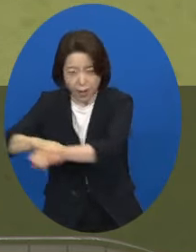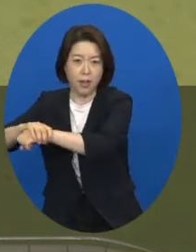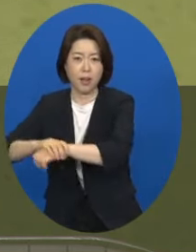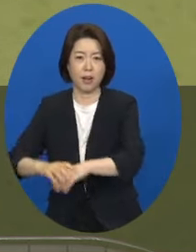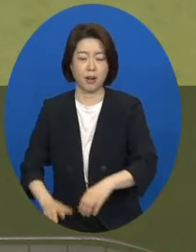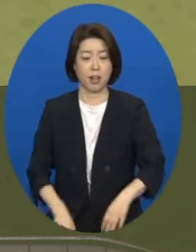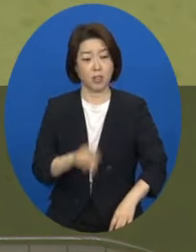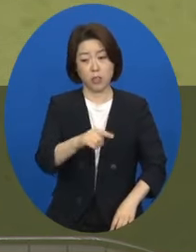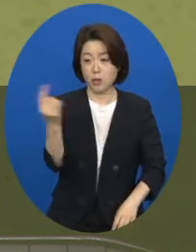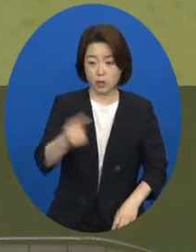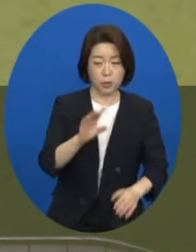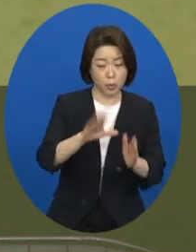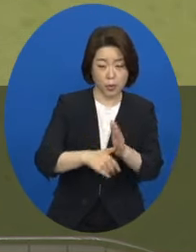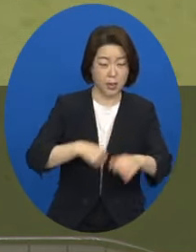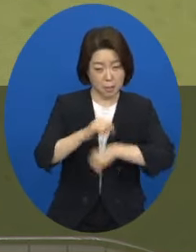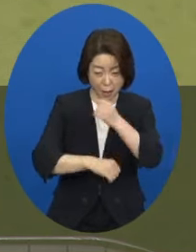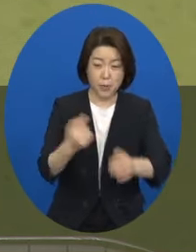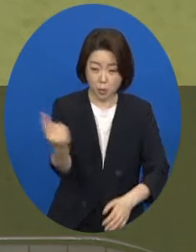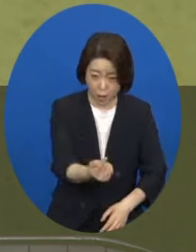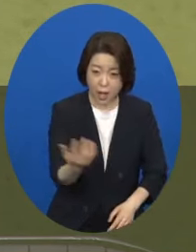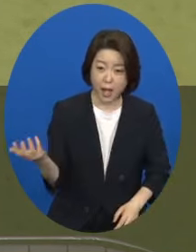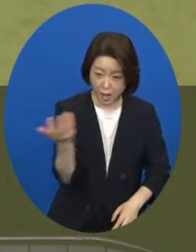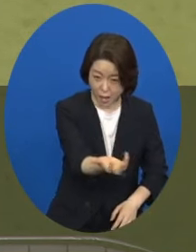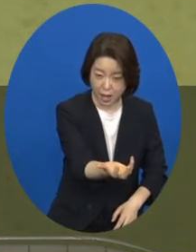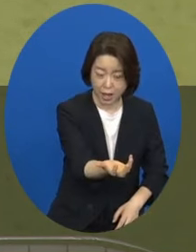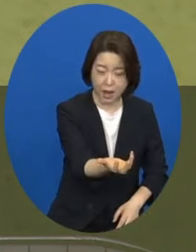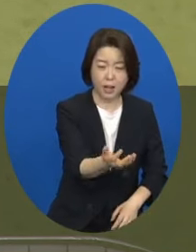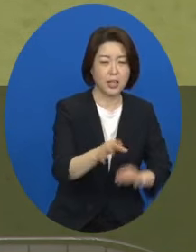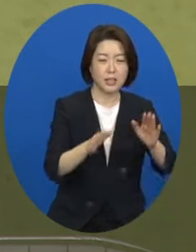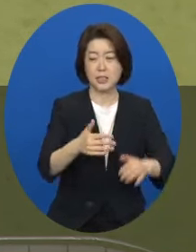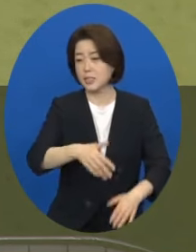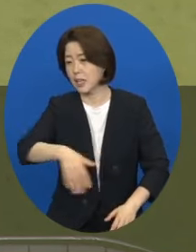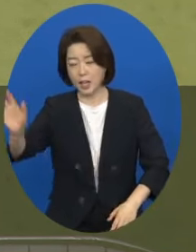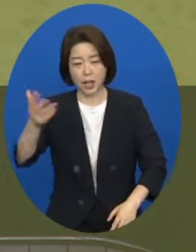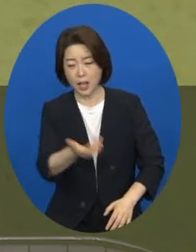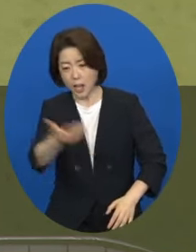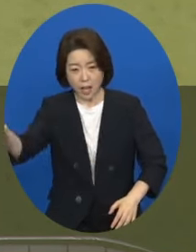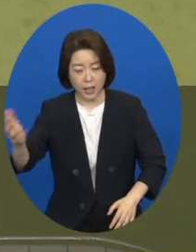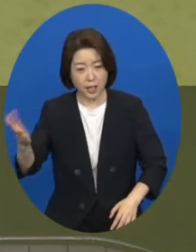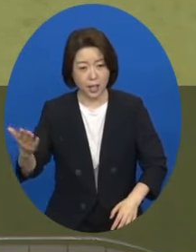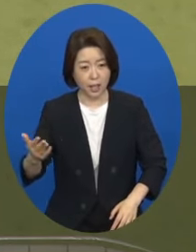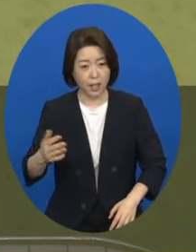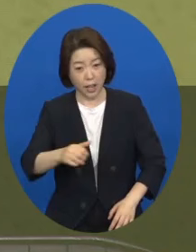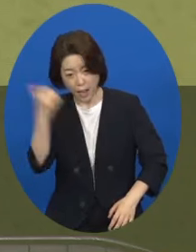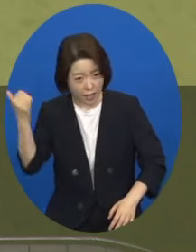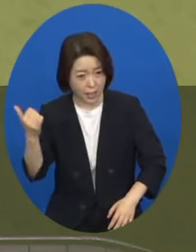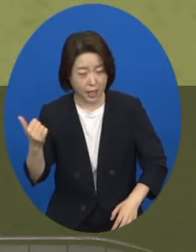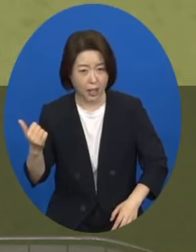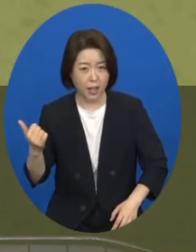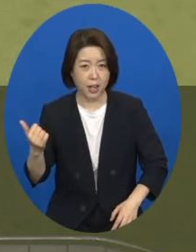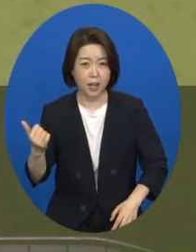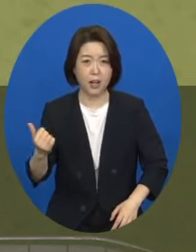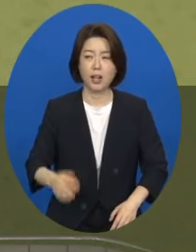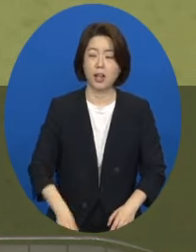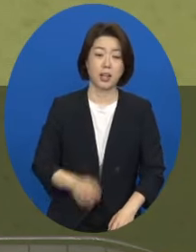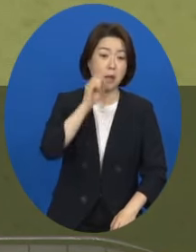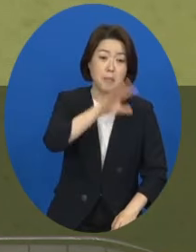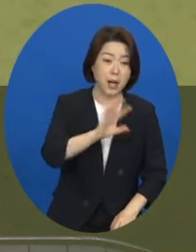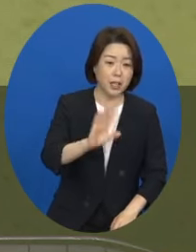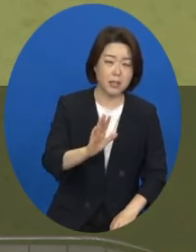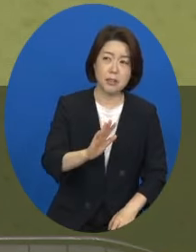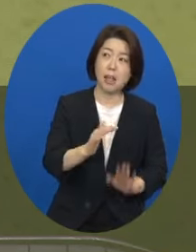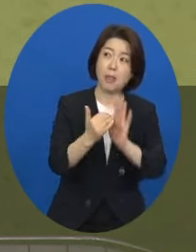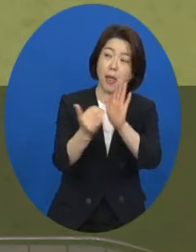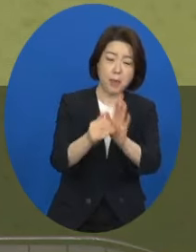너 여기 올 때 마음대로 왔지. 너 이제 나가야 된다는데 안 나갈 거야. 말로 안 되니까 이제는